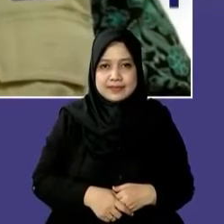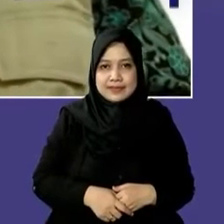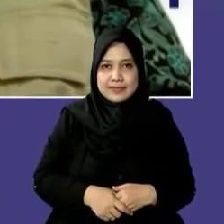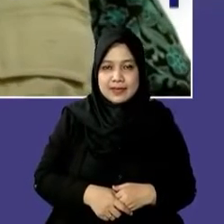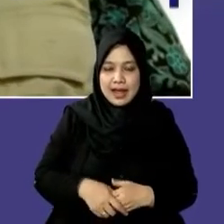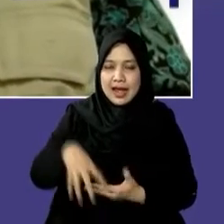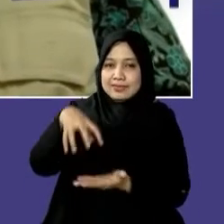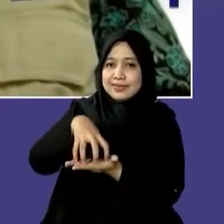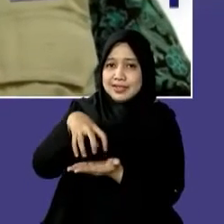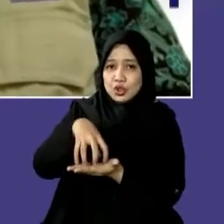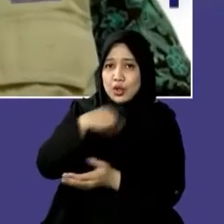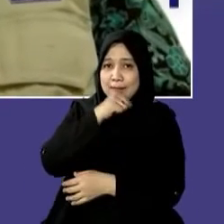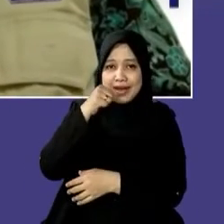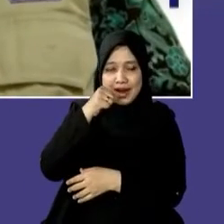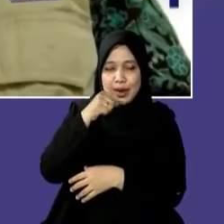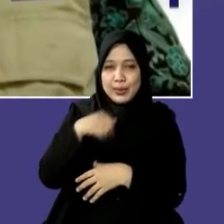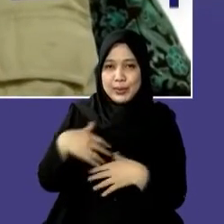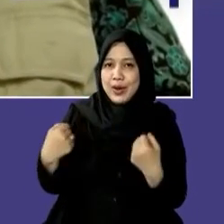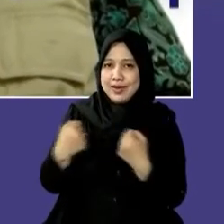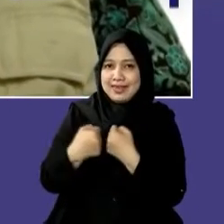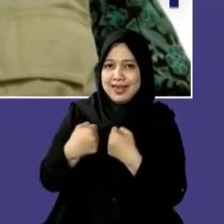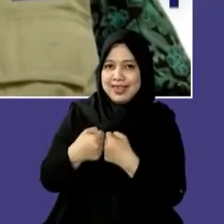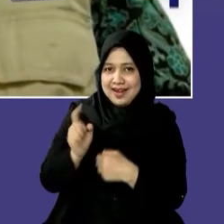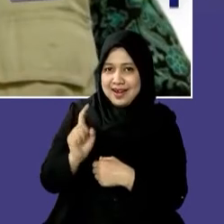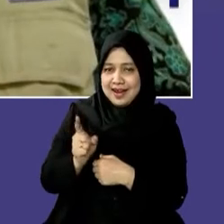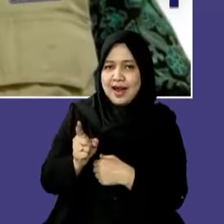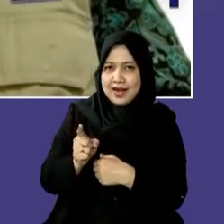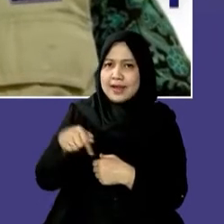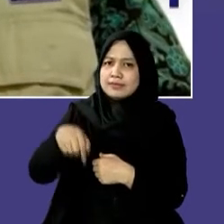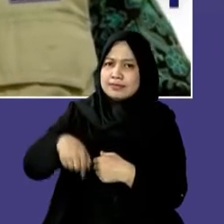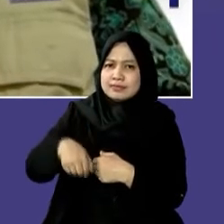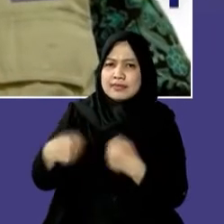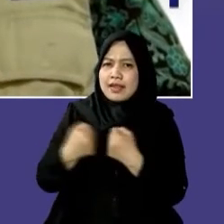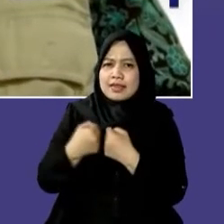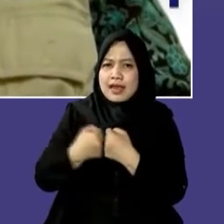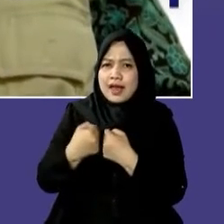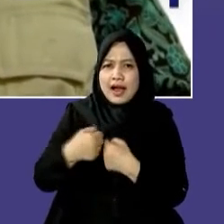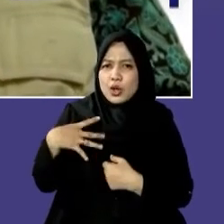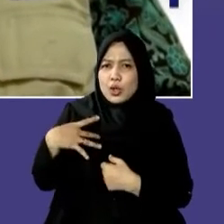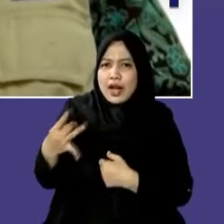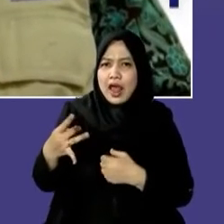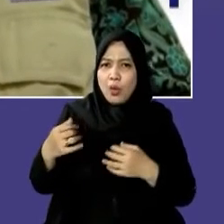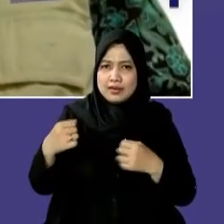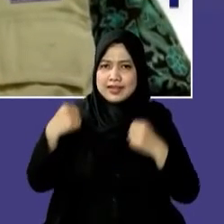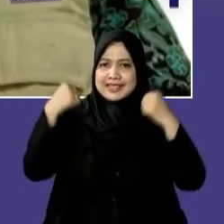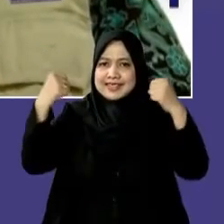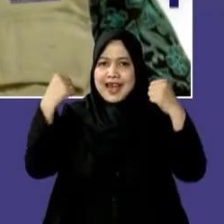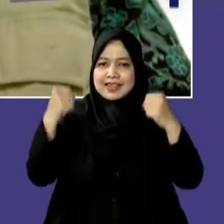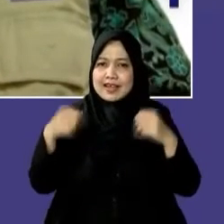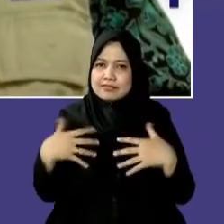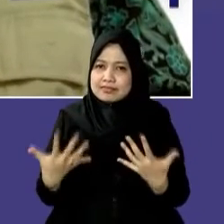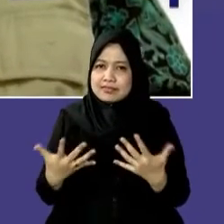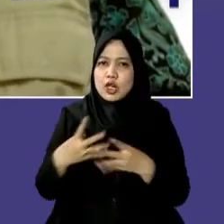zona merah ini ada tantangan tersendiri ya Nah apa saja tantangan yang masih sering dihadapi oleh relawan kesehatan dan